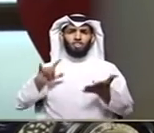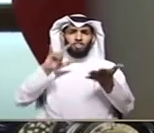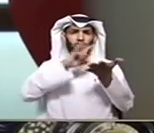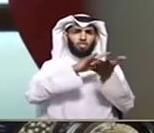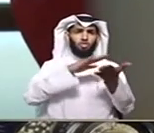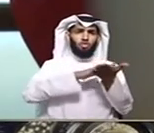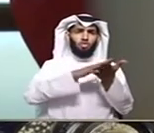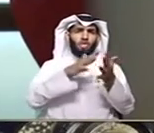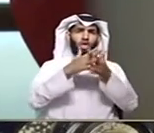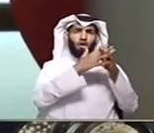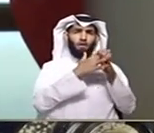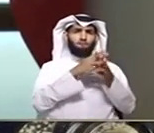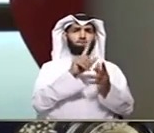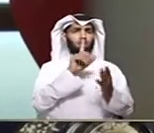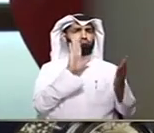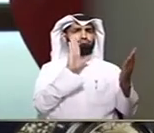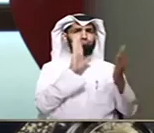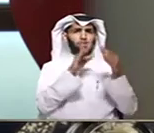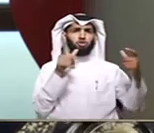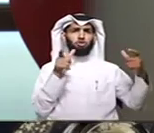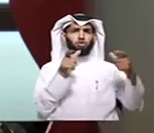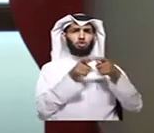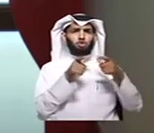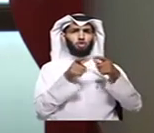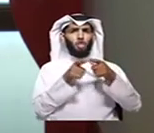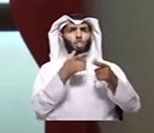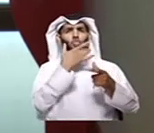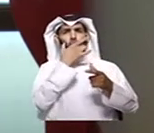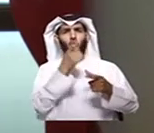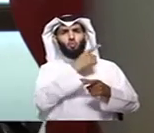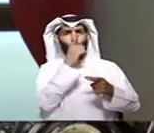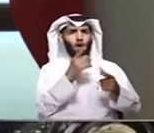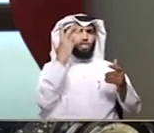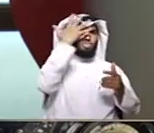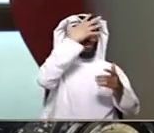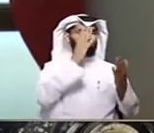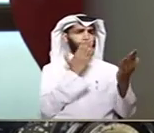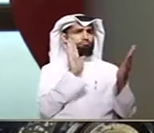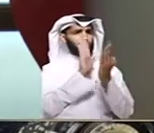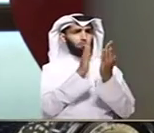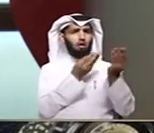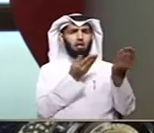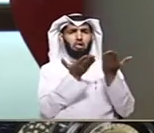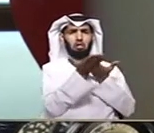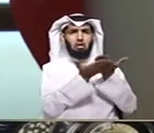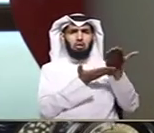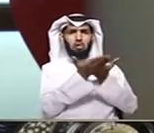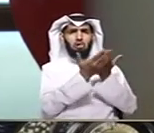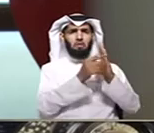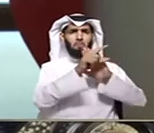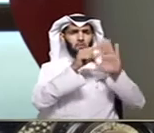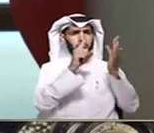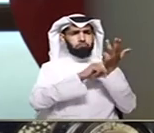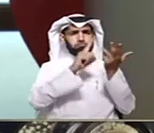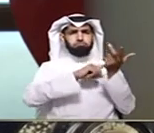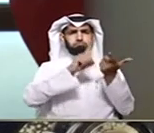المتحدة، سيكون هناك فقط اجتماع لسمو الأمير مع الرئيس ترامب، وستكون مواضيع إقليمية عدة مدرجة في أجندة